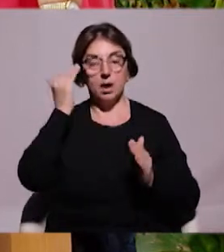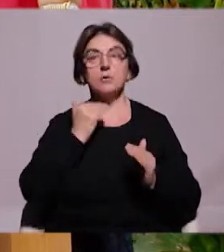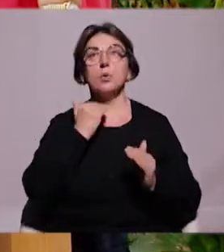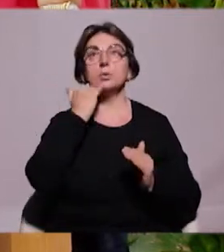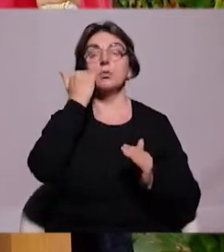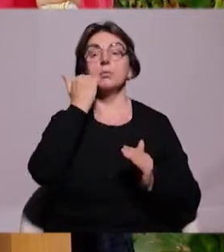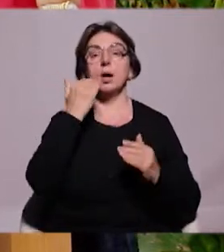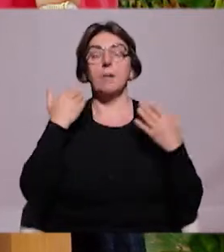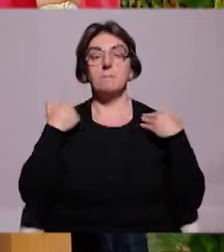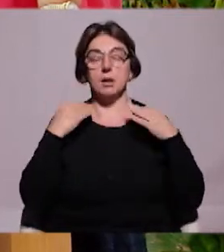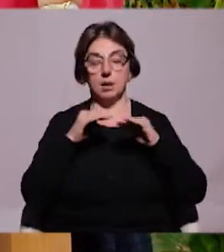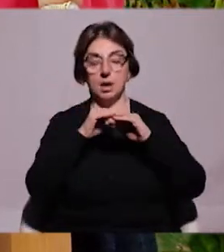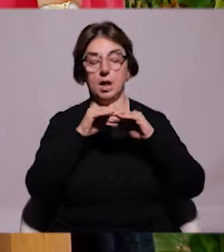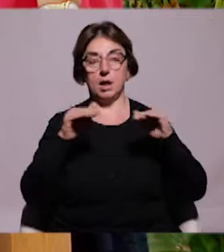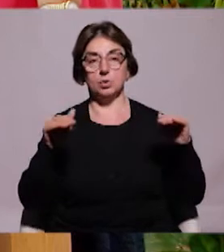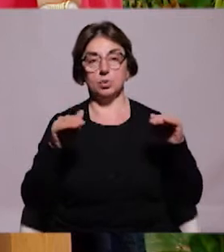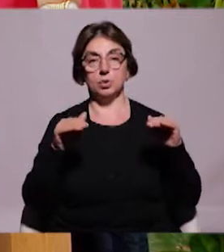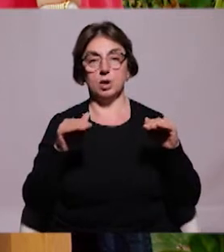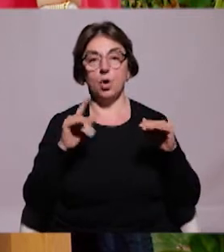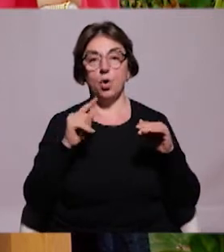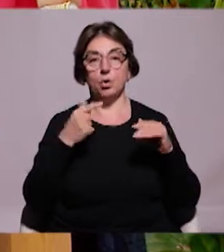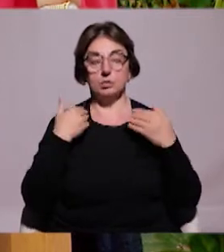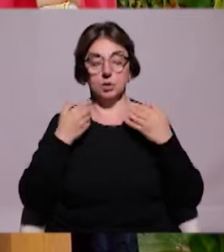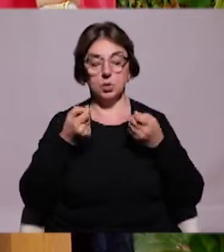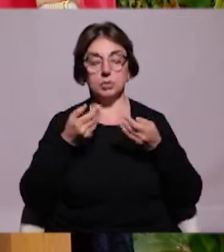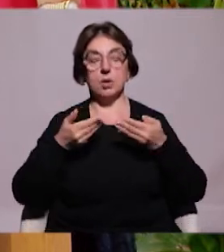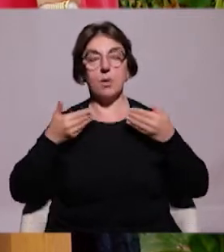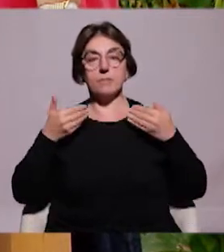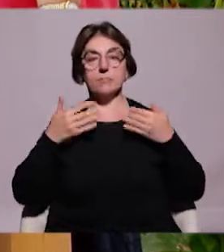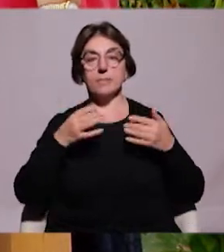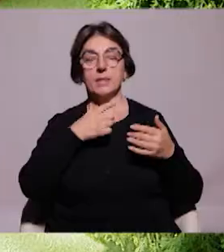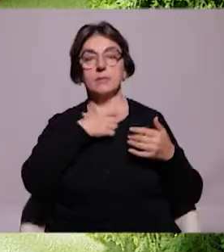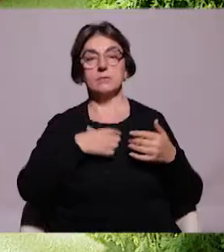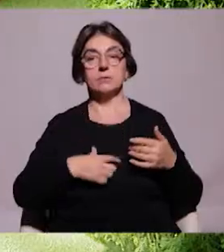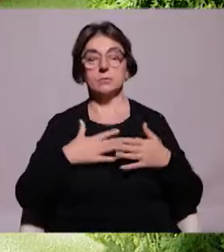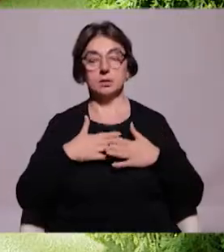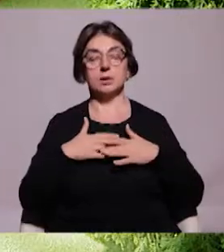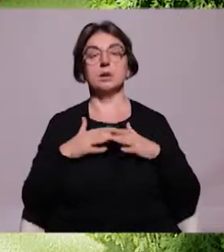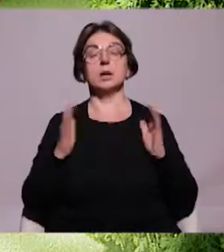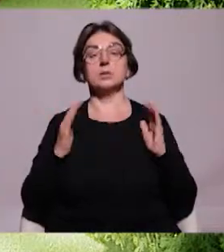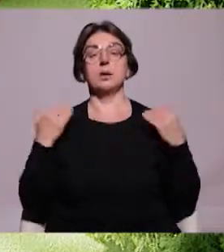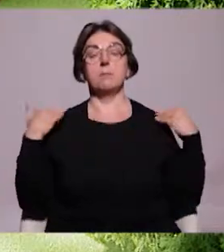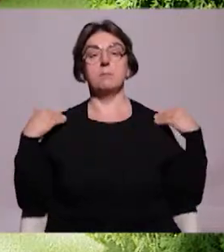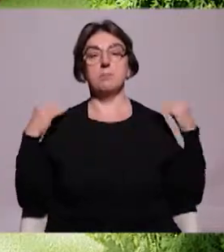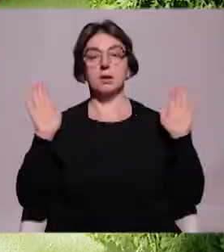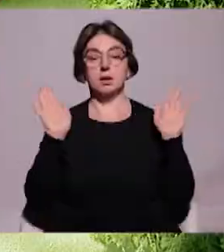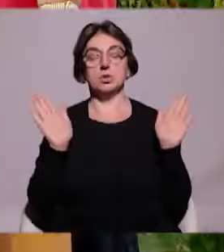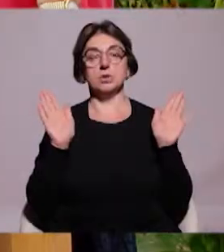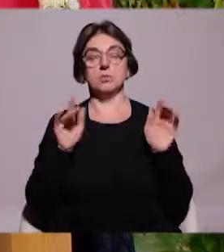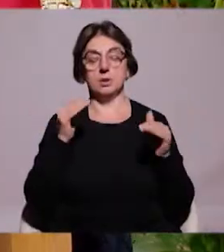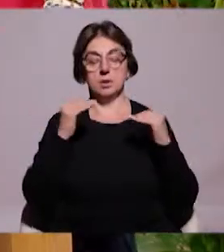მაღლაა წეული, მხრები ერთ დონეზეა და ოდნავ უკან გაწეული, გულმკერდი გაშლილია, ბეჭის ძვლები